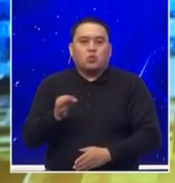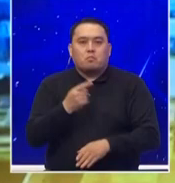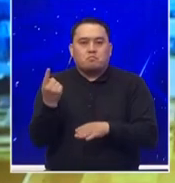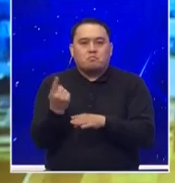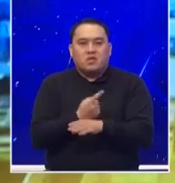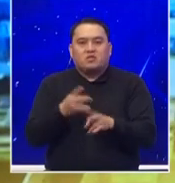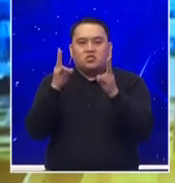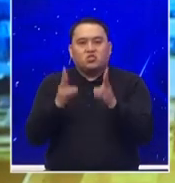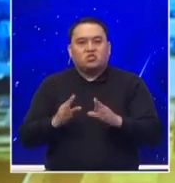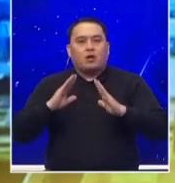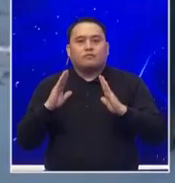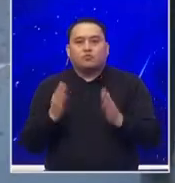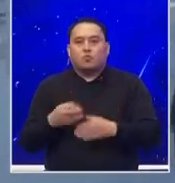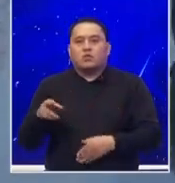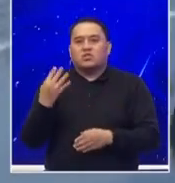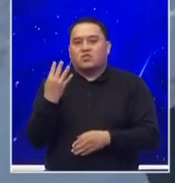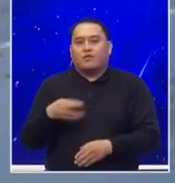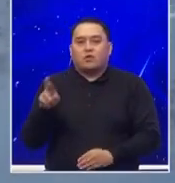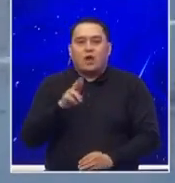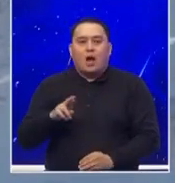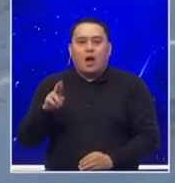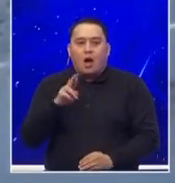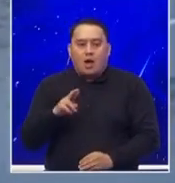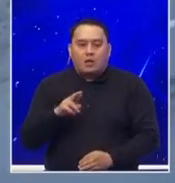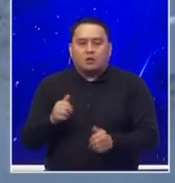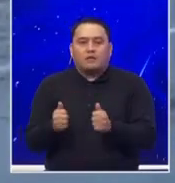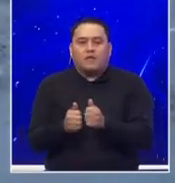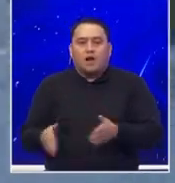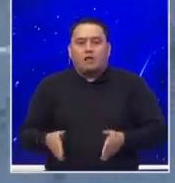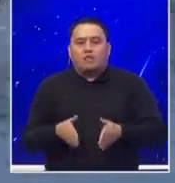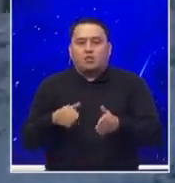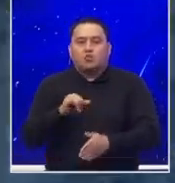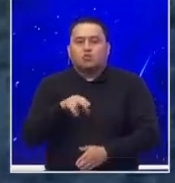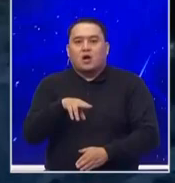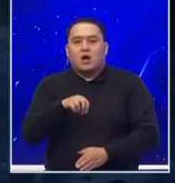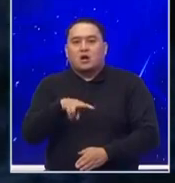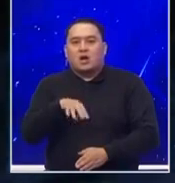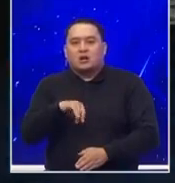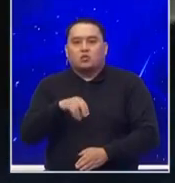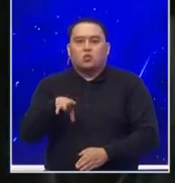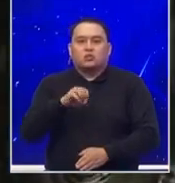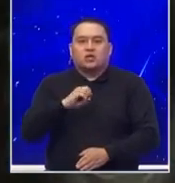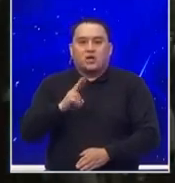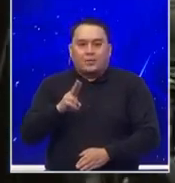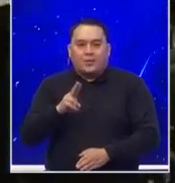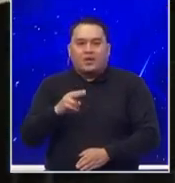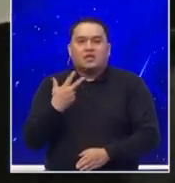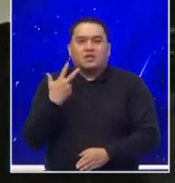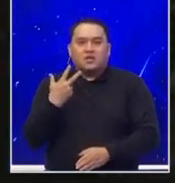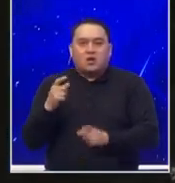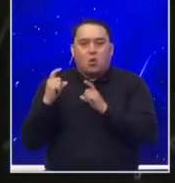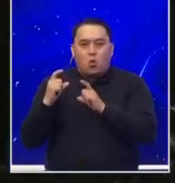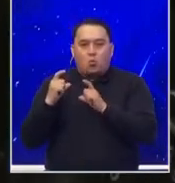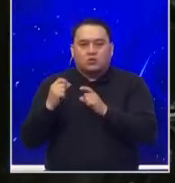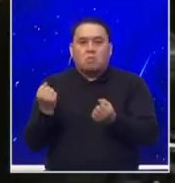области. Первый инцидент произошел 4 января на автодороге республиканского значения Ушарал-Достык. Три